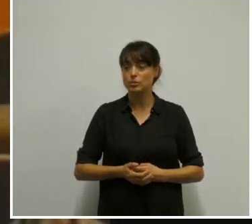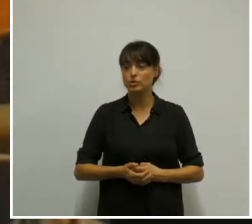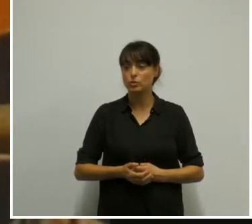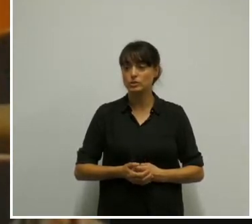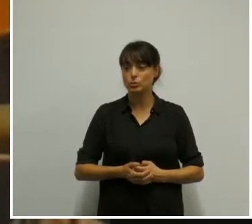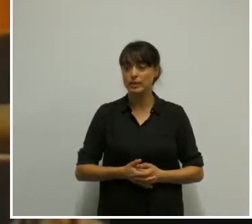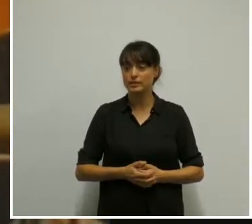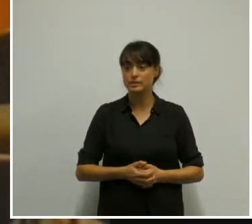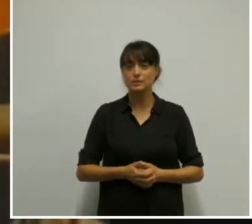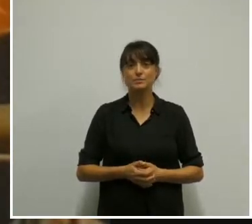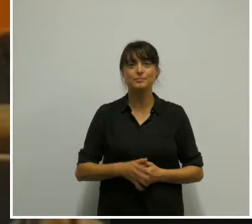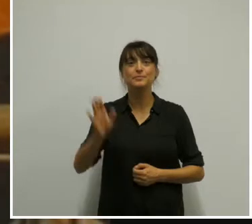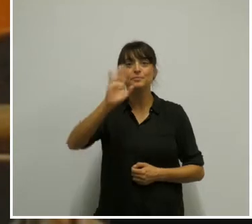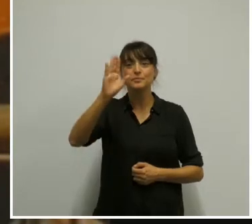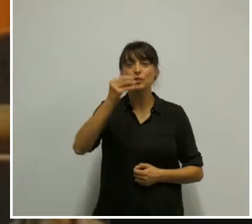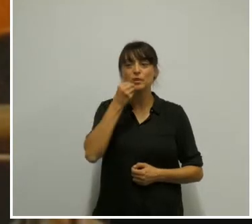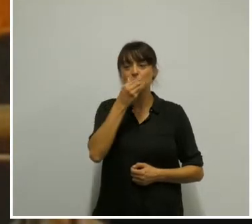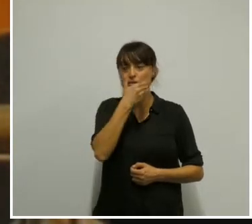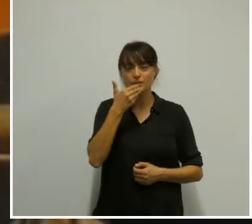Sí? Hola, bona tarda.